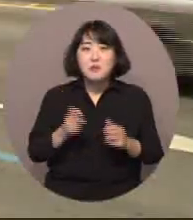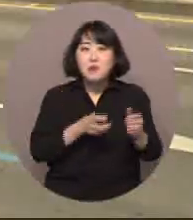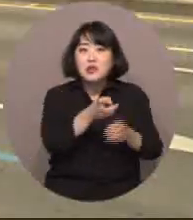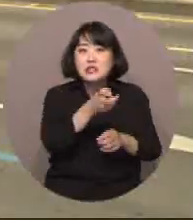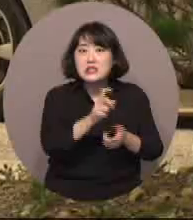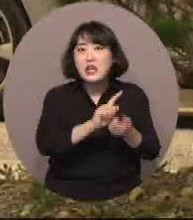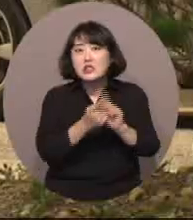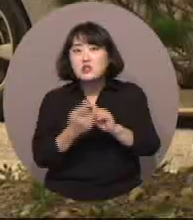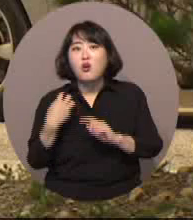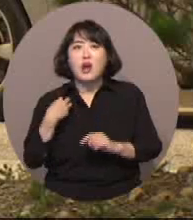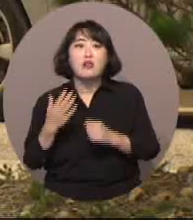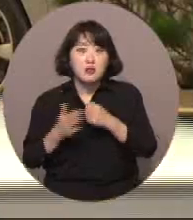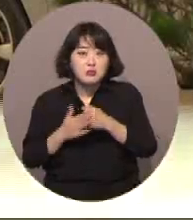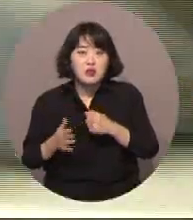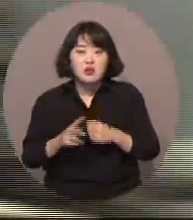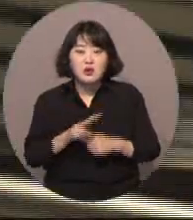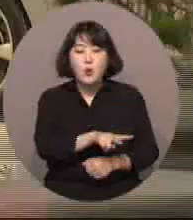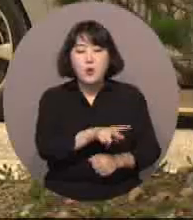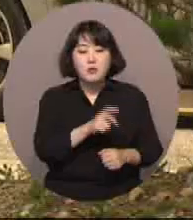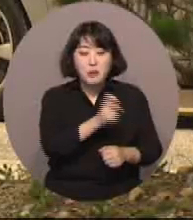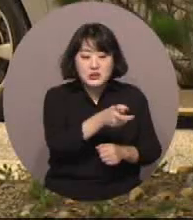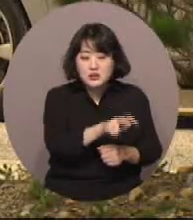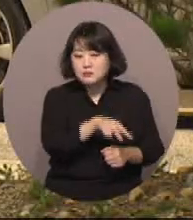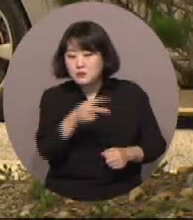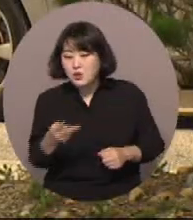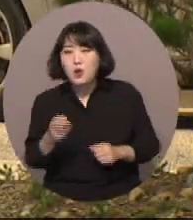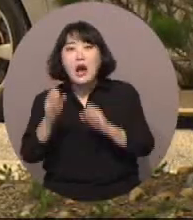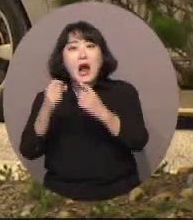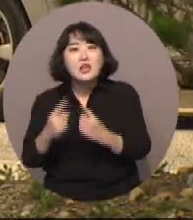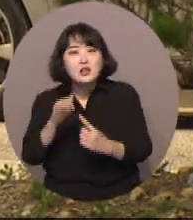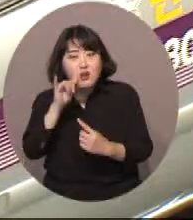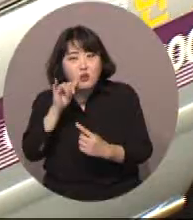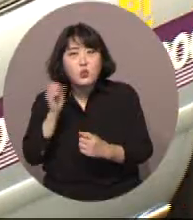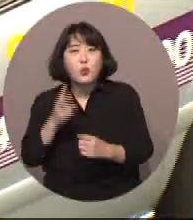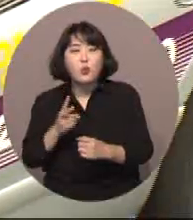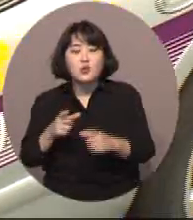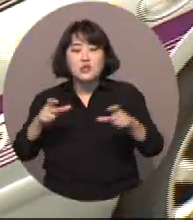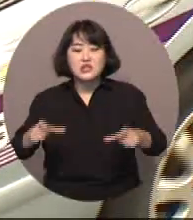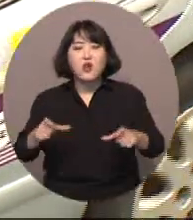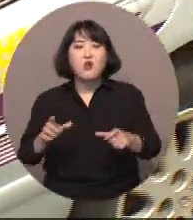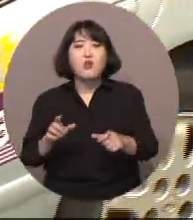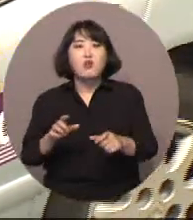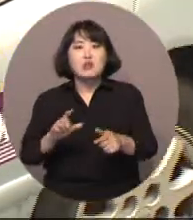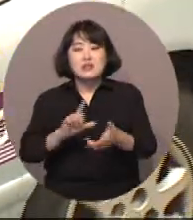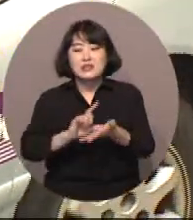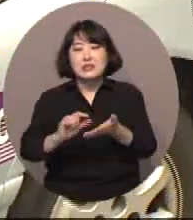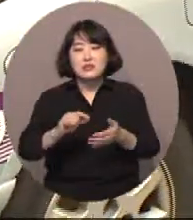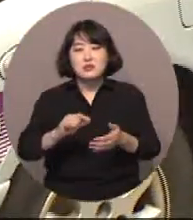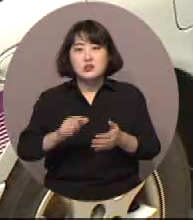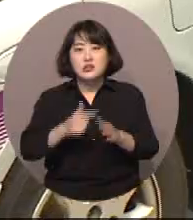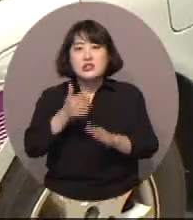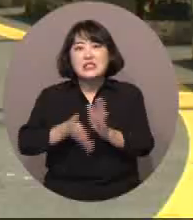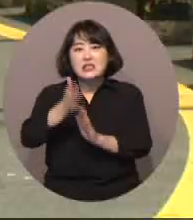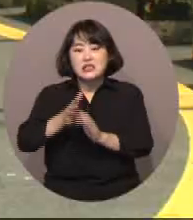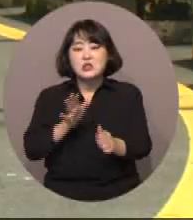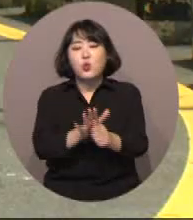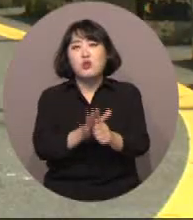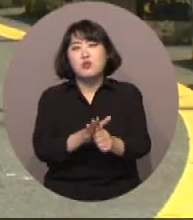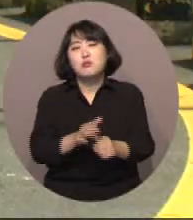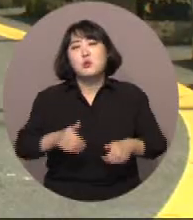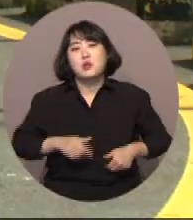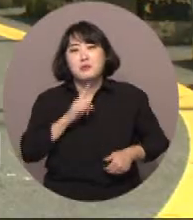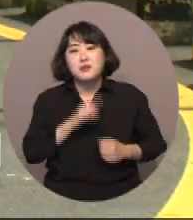준대중교통 역할을 하는 만큼 환승 할인제 적용과 지자체 지원금 확대를 고려해야 한다는 목소리도 나옵니다.